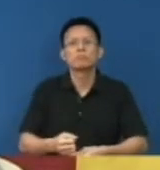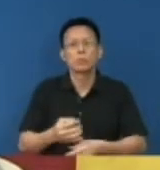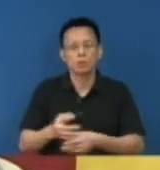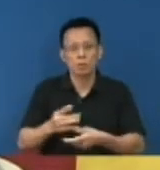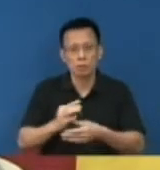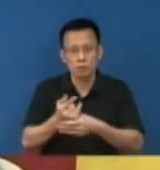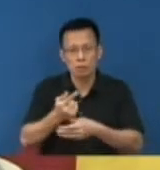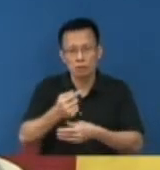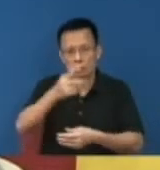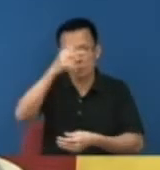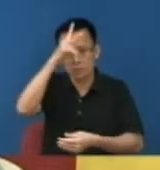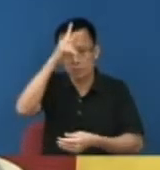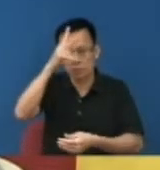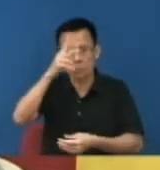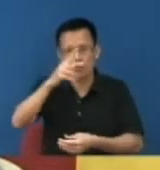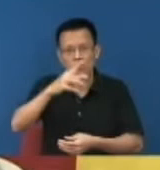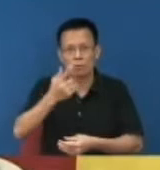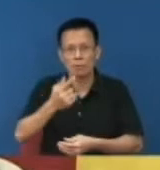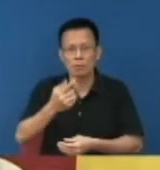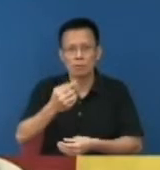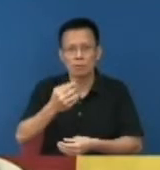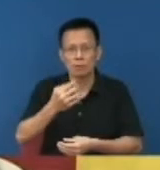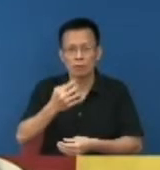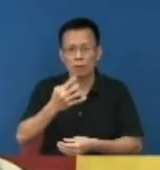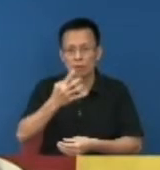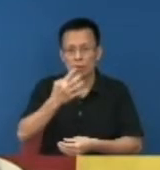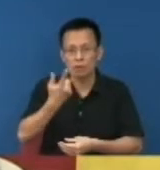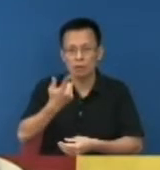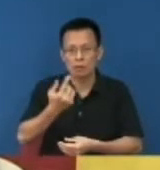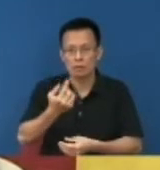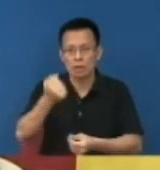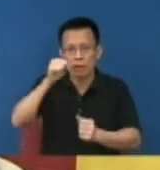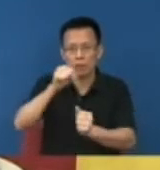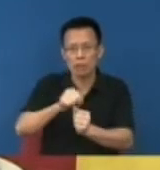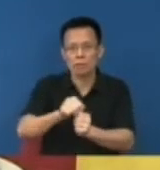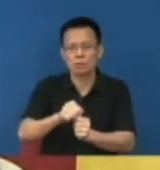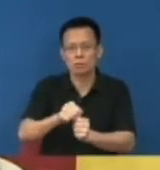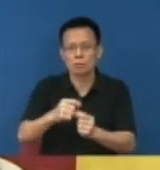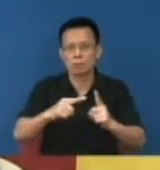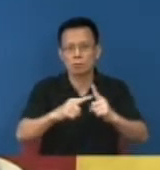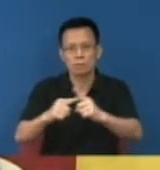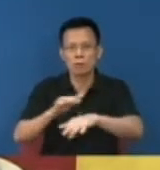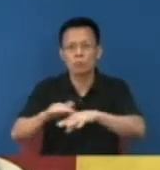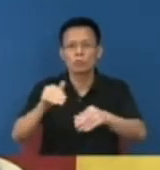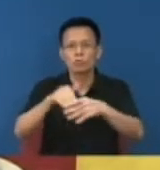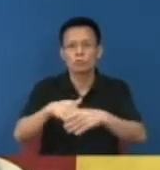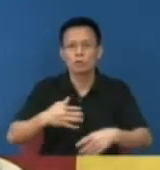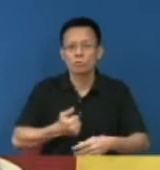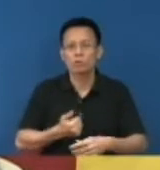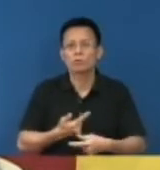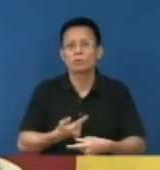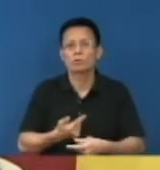政府嘅假面目咧，政府呢個壓制香港人補選權嘅面目咧